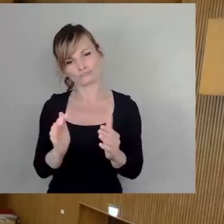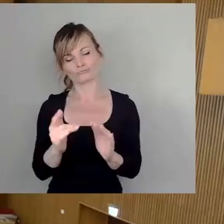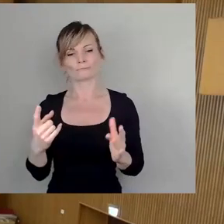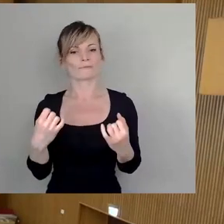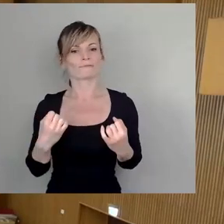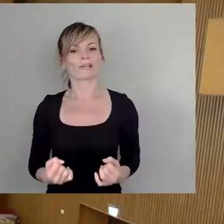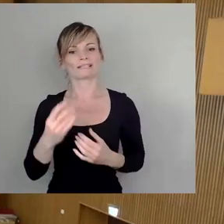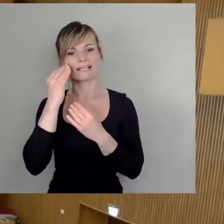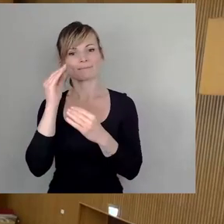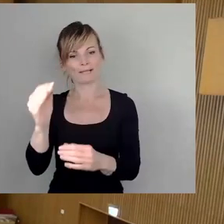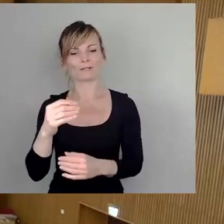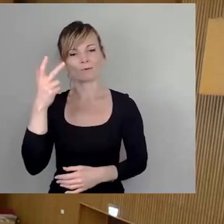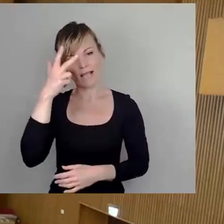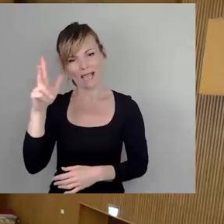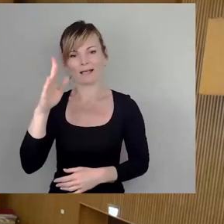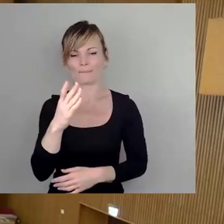Breuer.